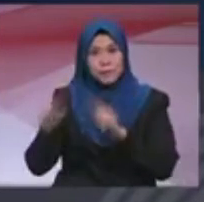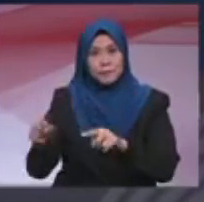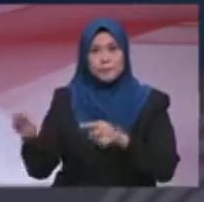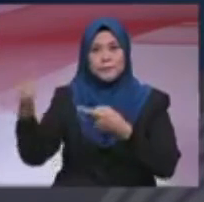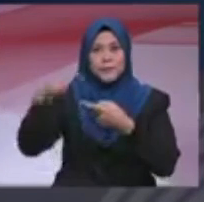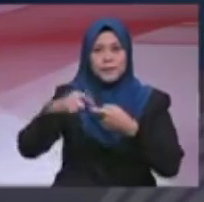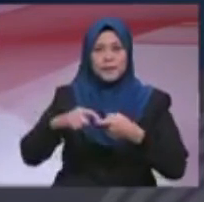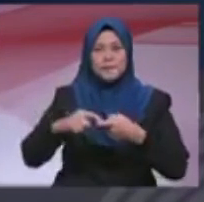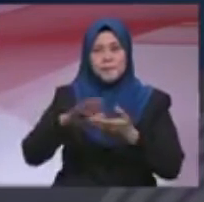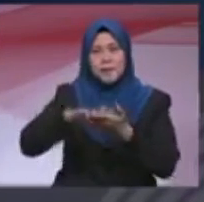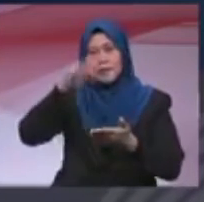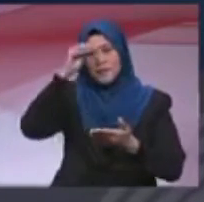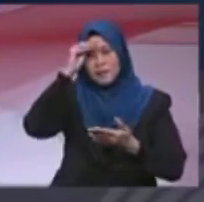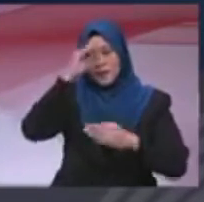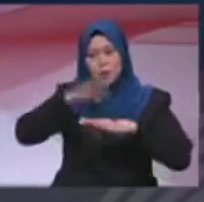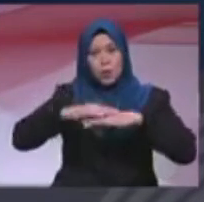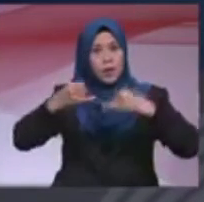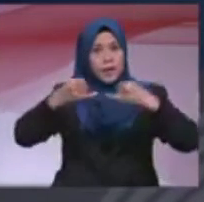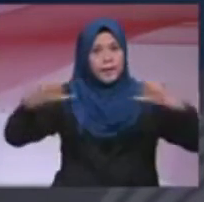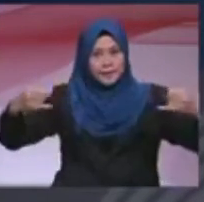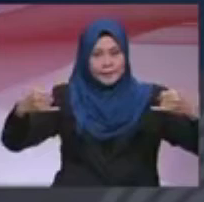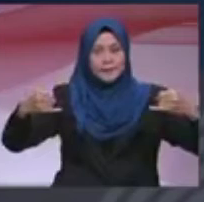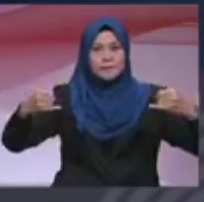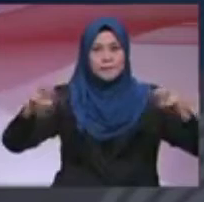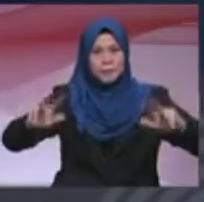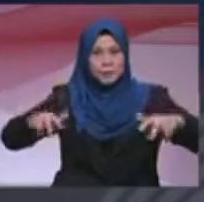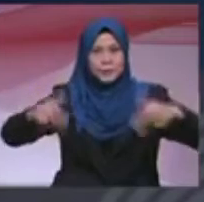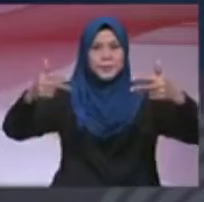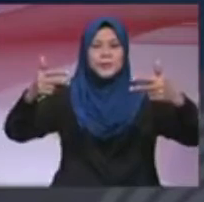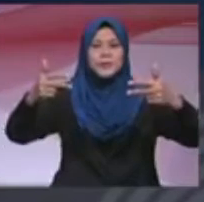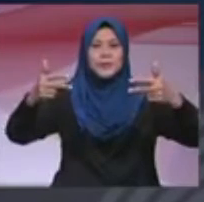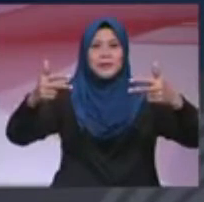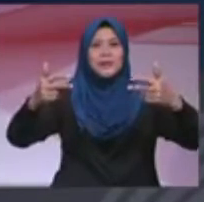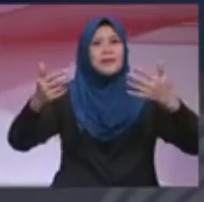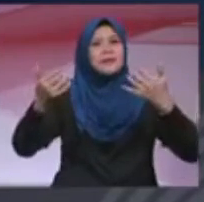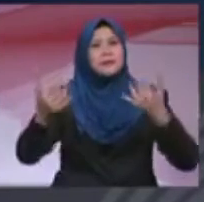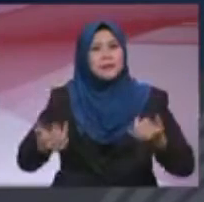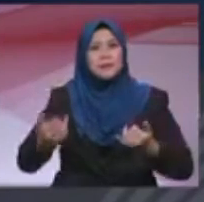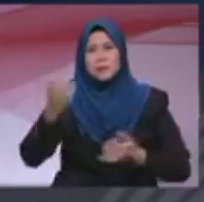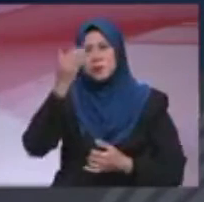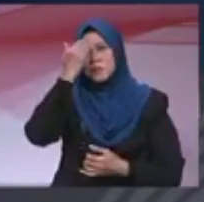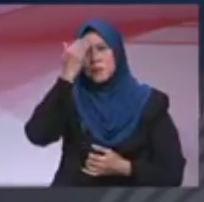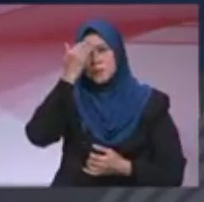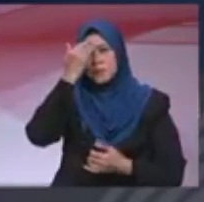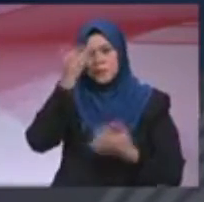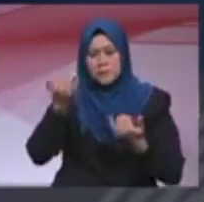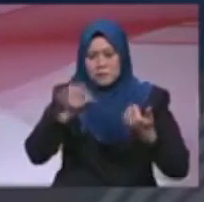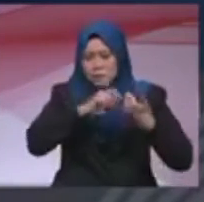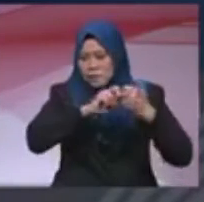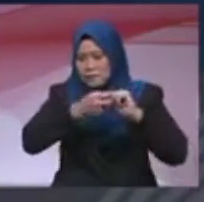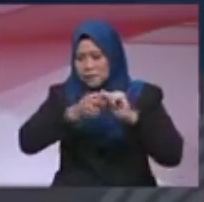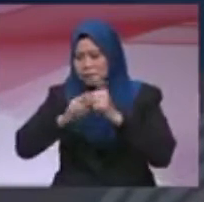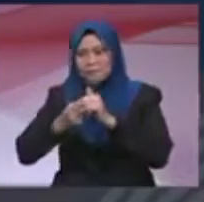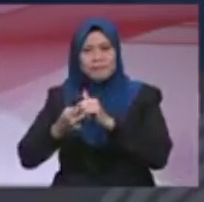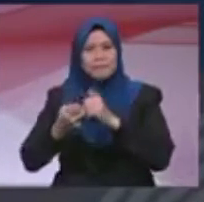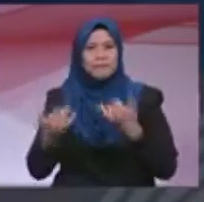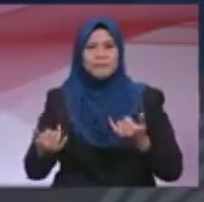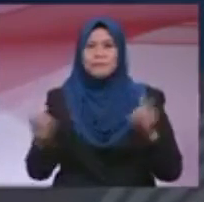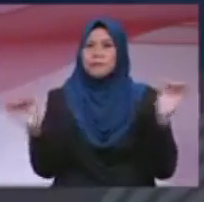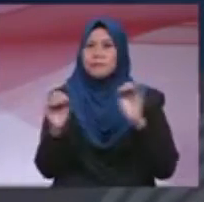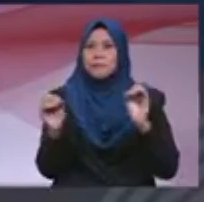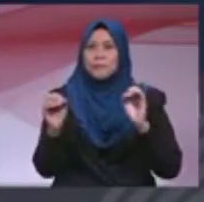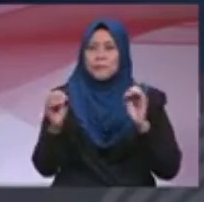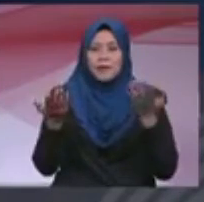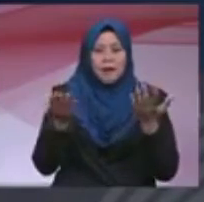pembelajaran secara atas talian ini, kita jelaskan banyak kali sebelum ini, kita sedar antara kekangan yang ada adalah pemilikan peranti dan